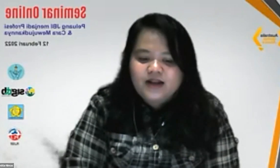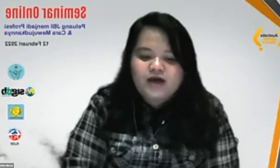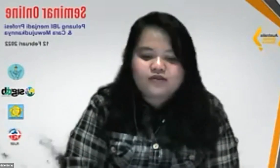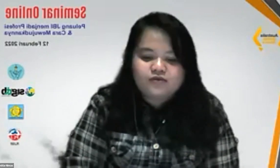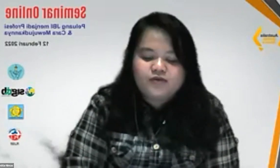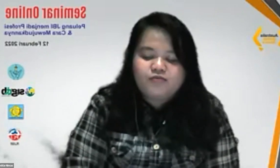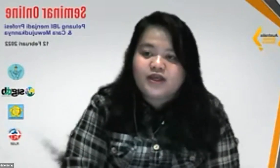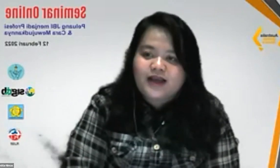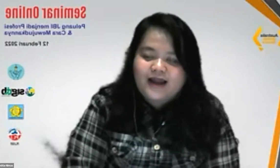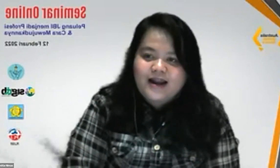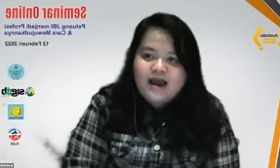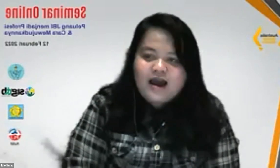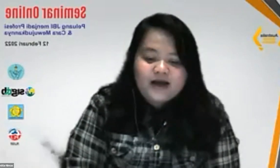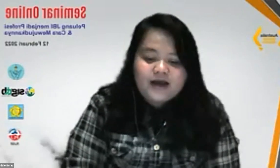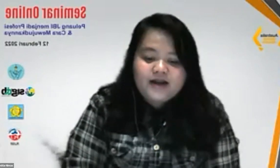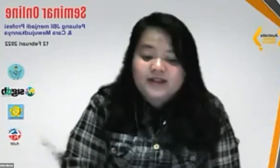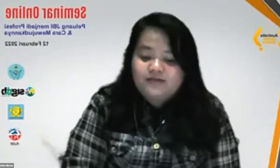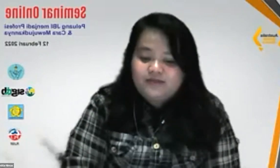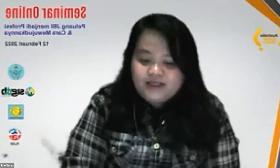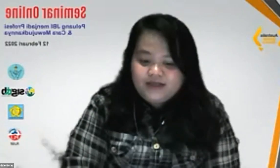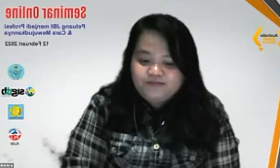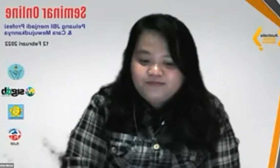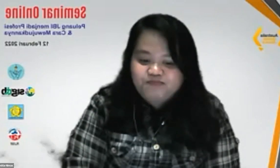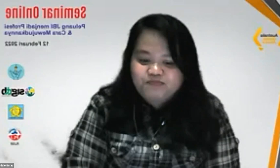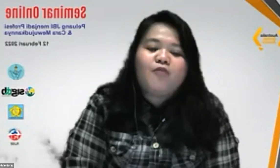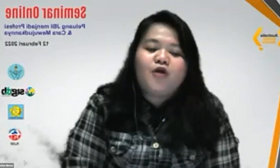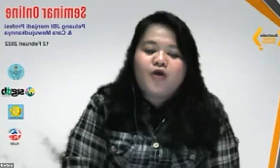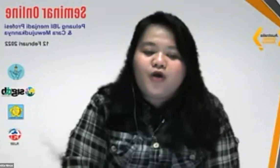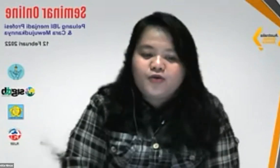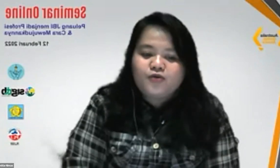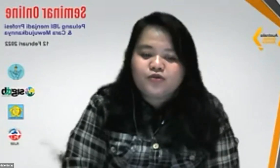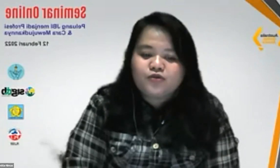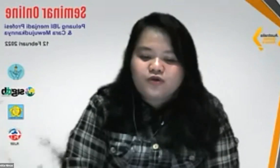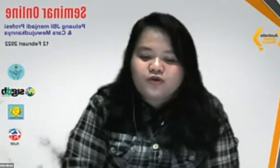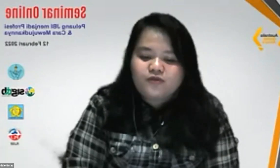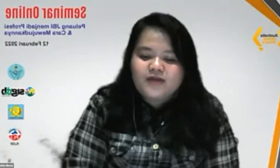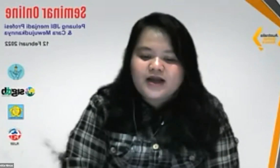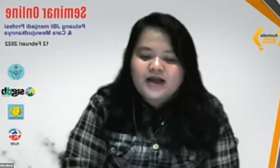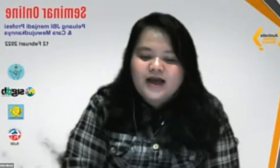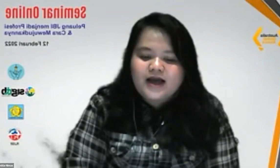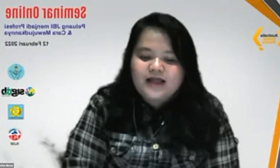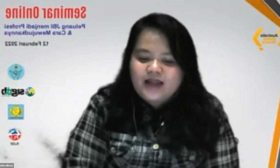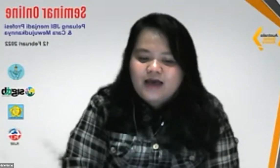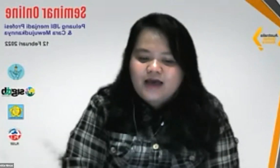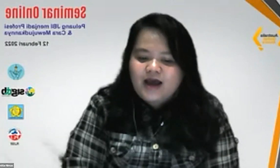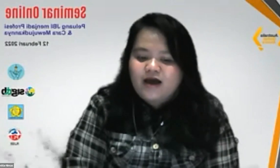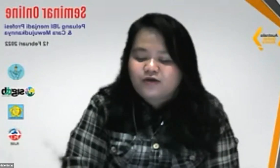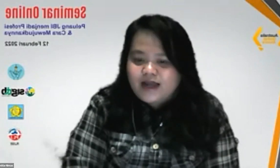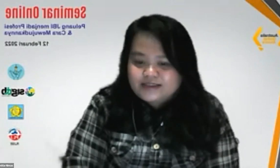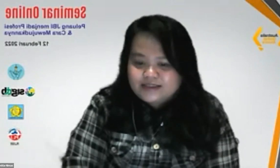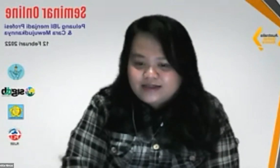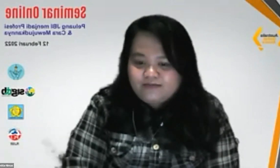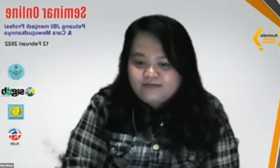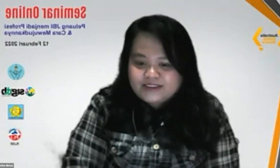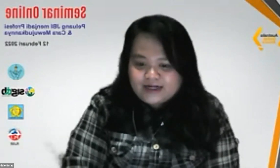apabila waktu Kintan maka dapat lebih Mohon untuk mengganti nama akun dengan nama